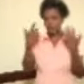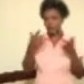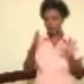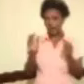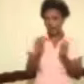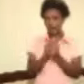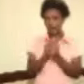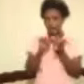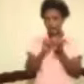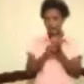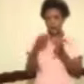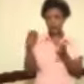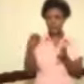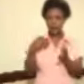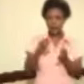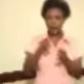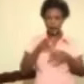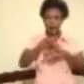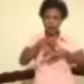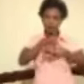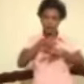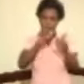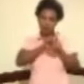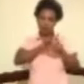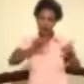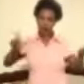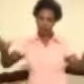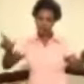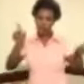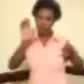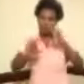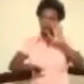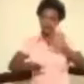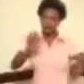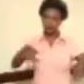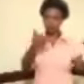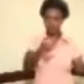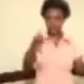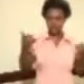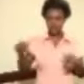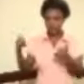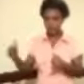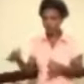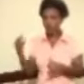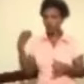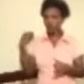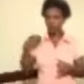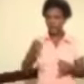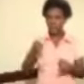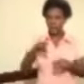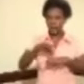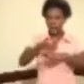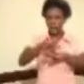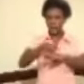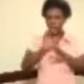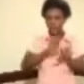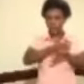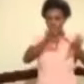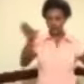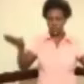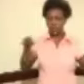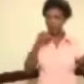ça, j'ai déjà gagné des espaces qui sont libres, côté que Timounio a joué, espace de loisirs, et j'ai déjà quitté un espace vide, même l'homme beaucoup bâti